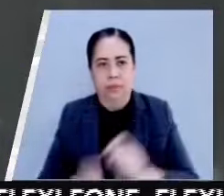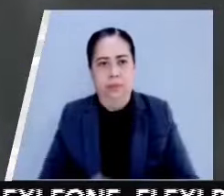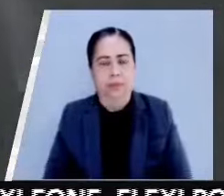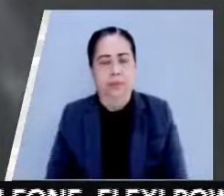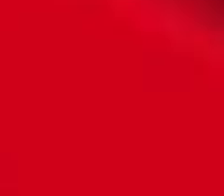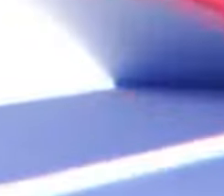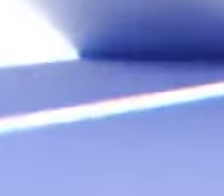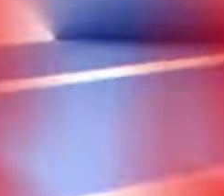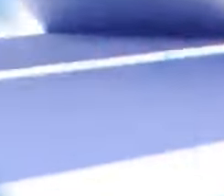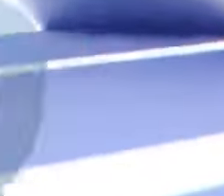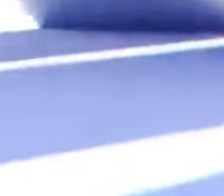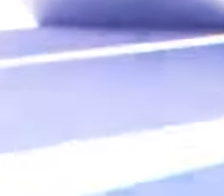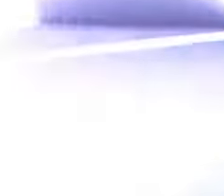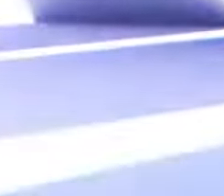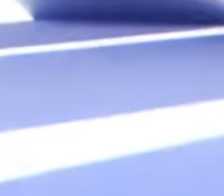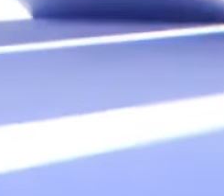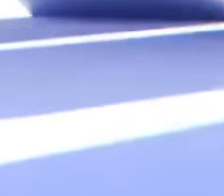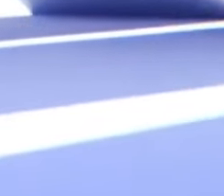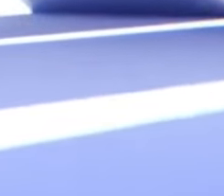News.